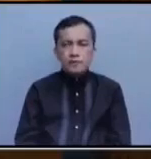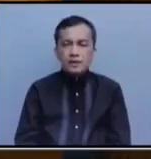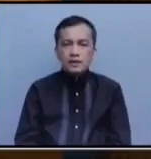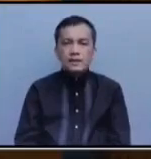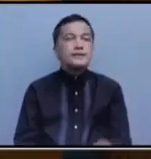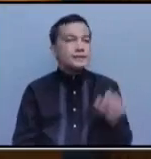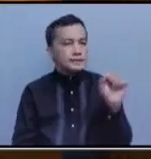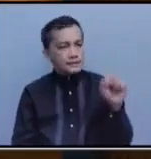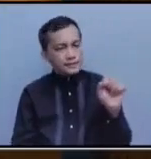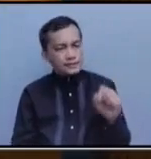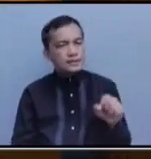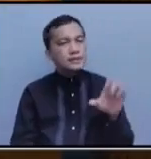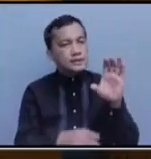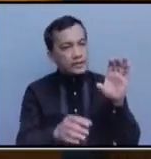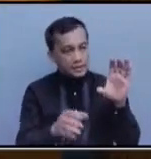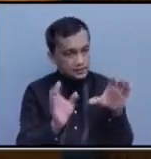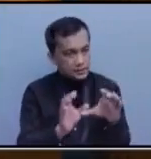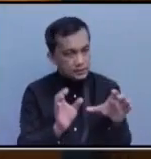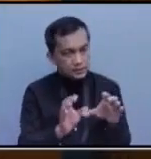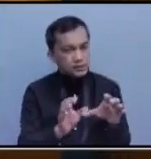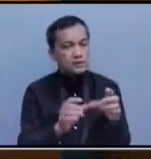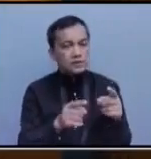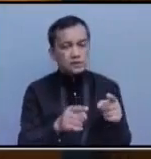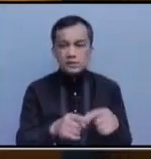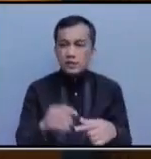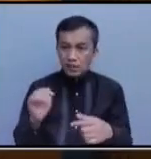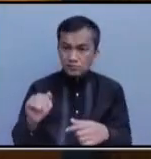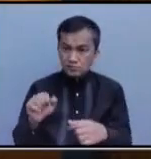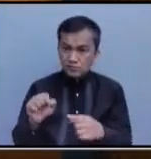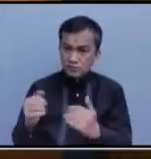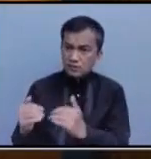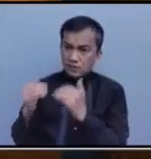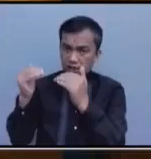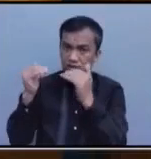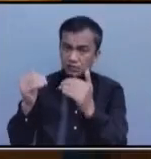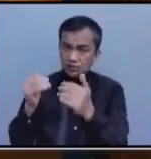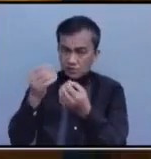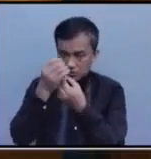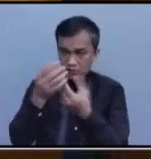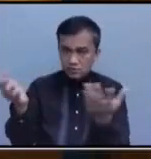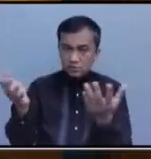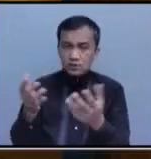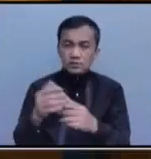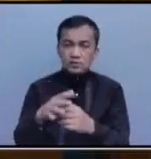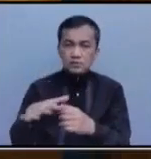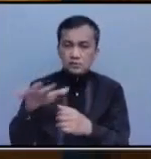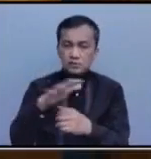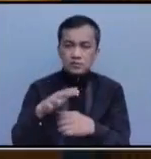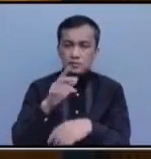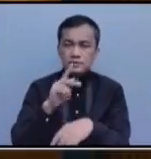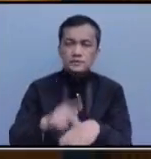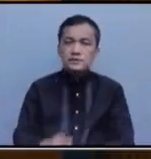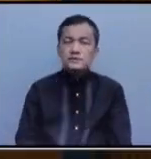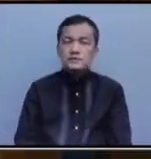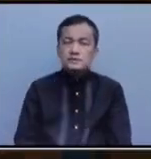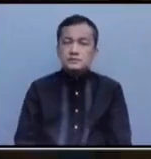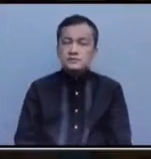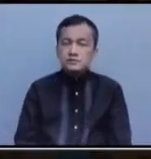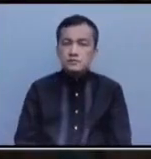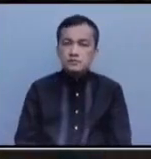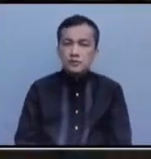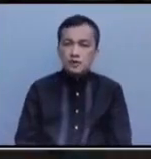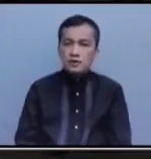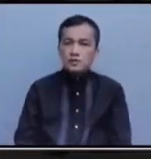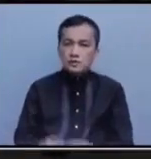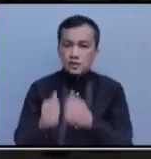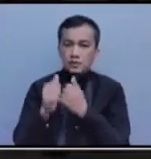inyo. Tinataas ko po para malaman po ng buong bayan na kinukomply po ng